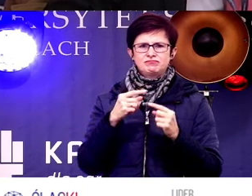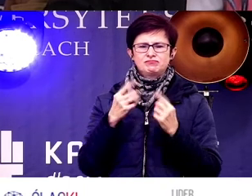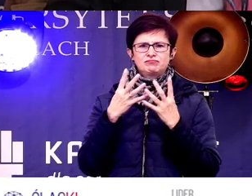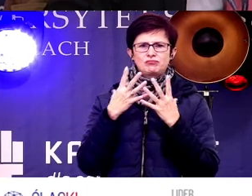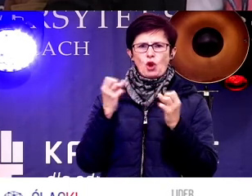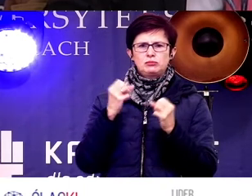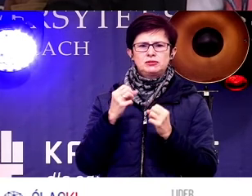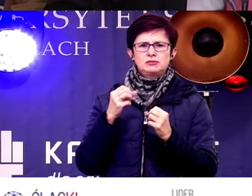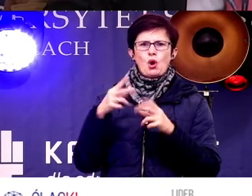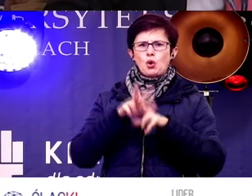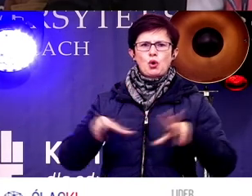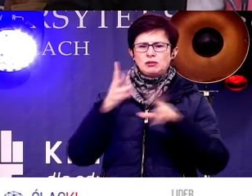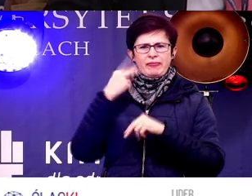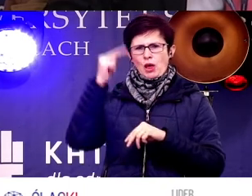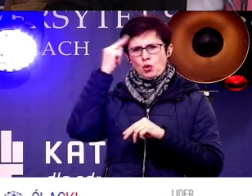rodziny, znajomych.